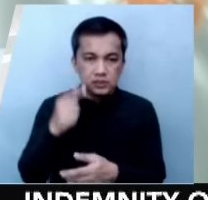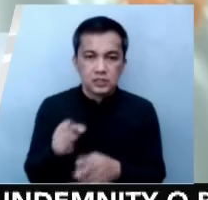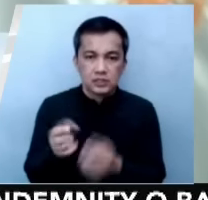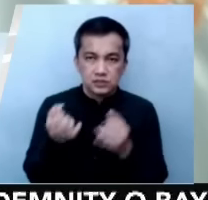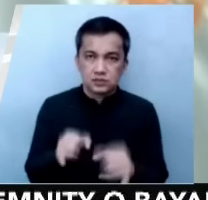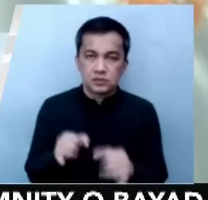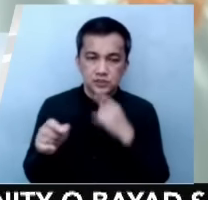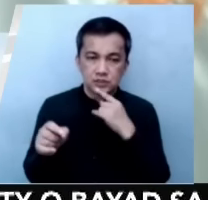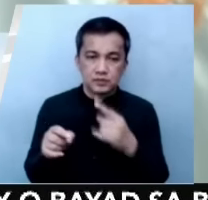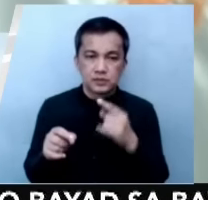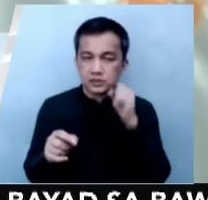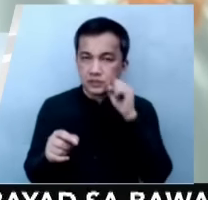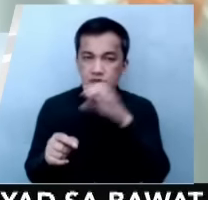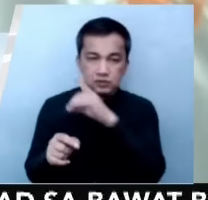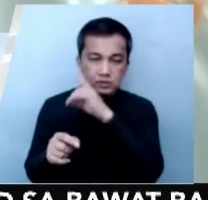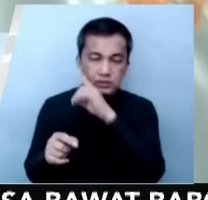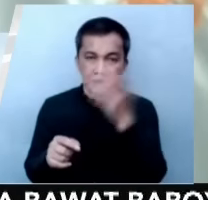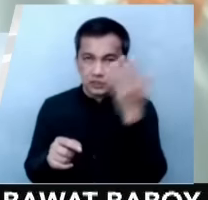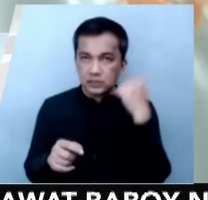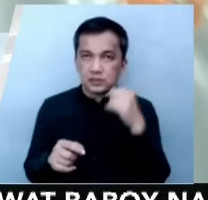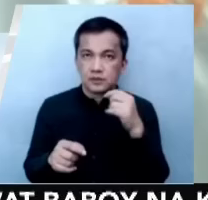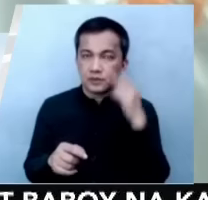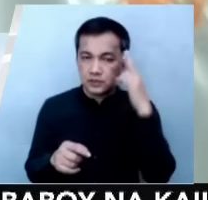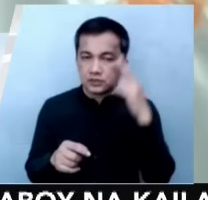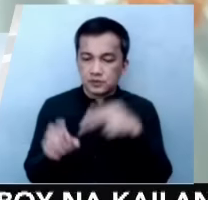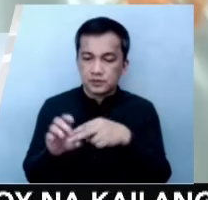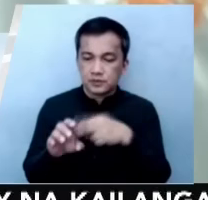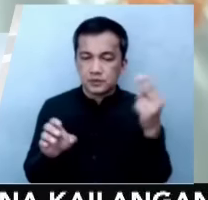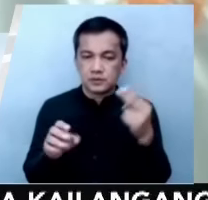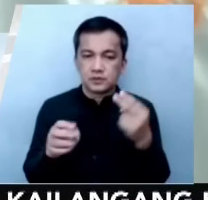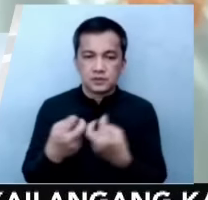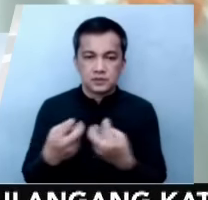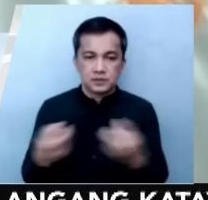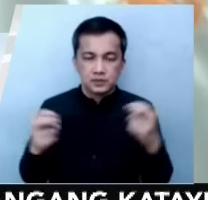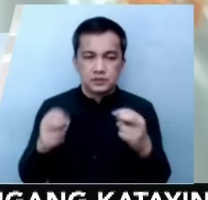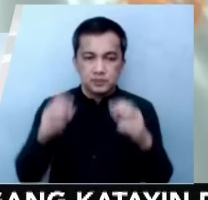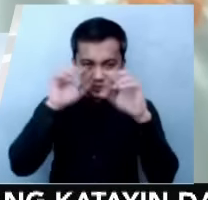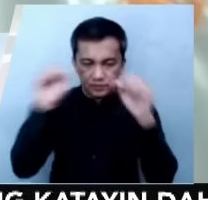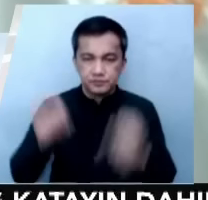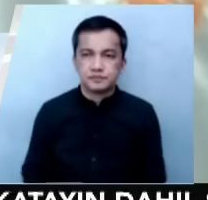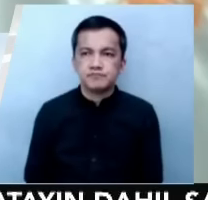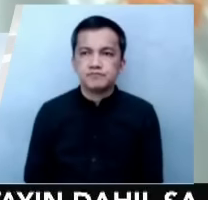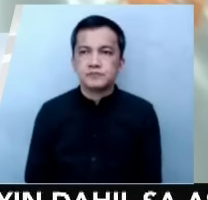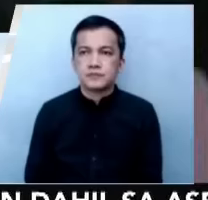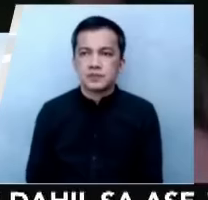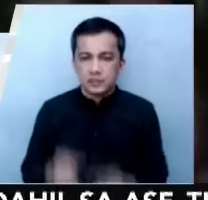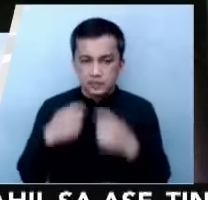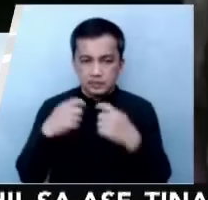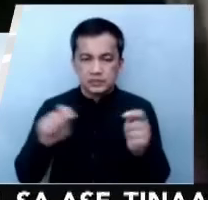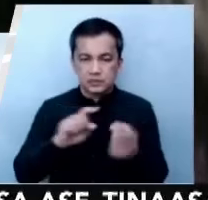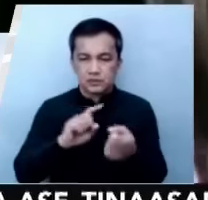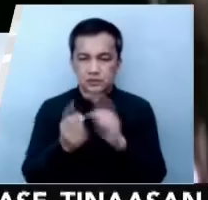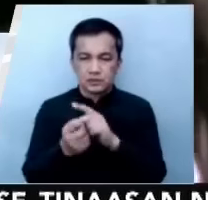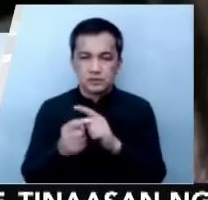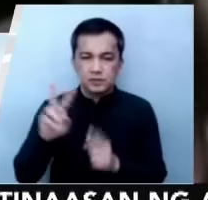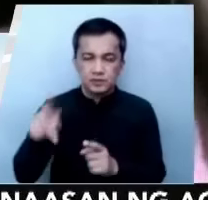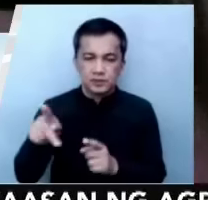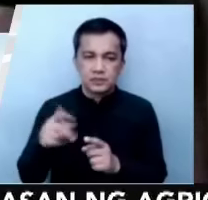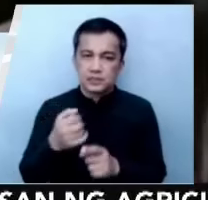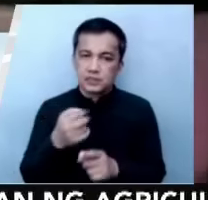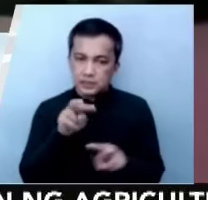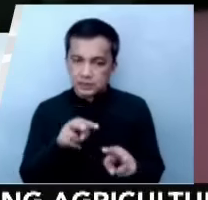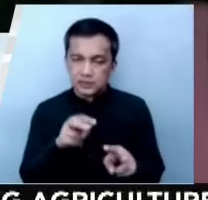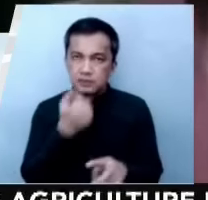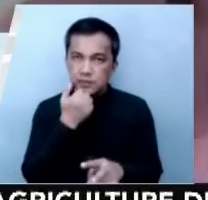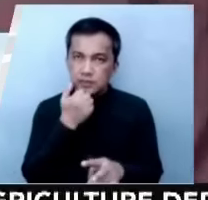linggo na isa sa mga dahilan ng pagbibitiw niya sa gabinete ng Pangulo. Sinubukan daw itama ng bise ang nakita niyang mali, pero wala